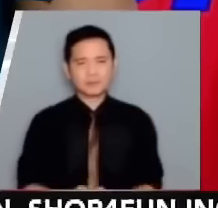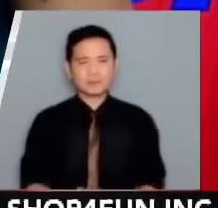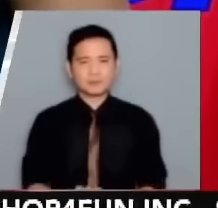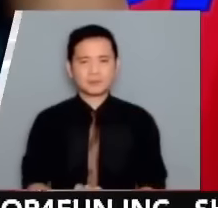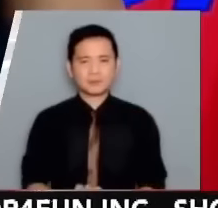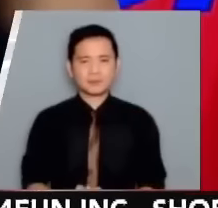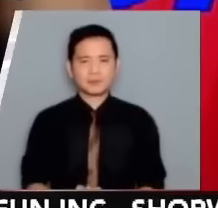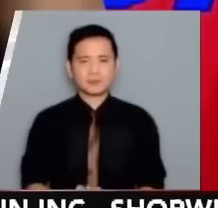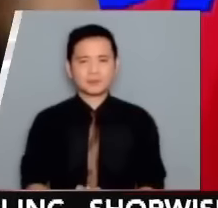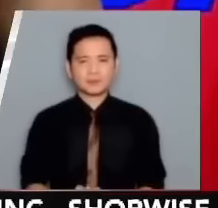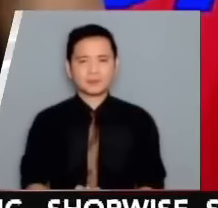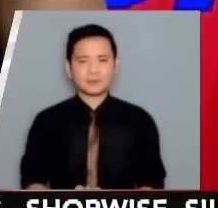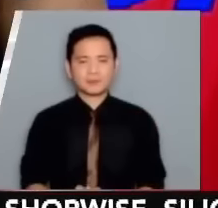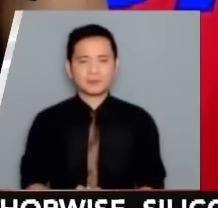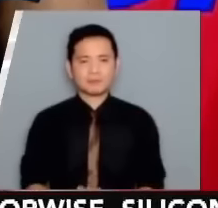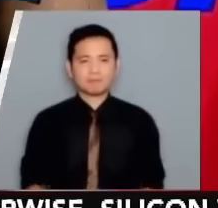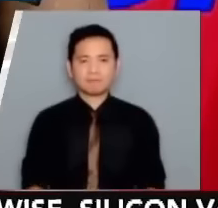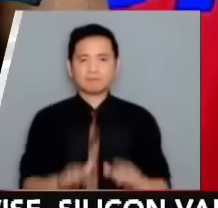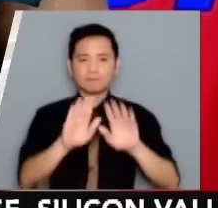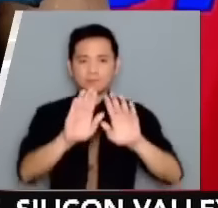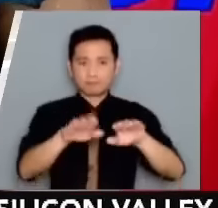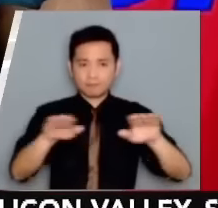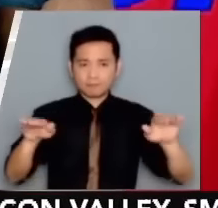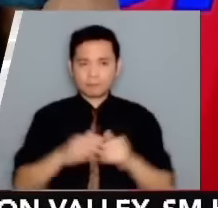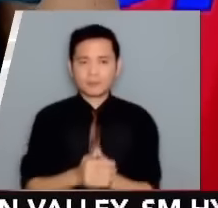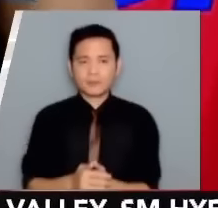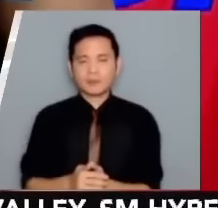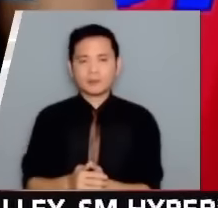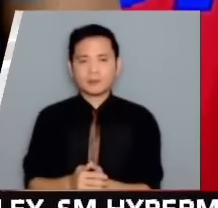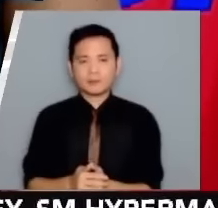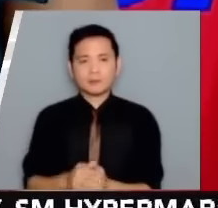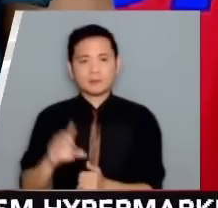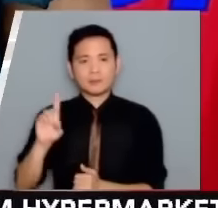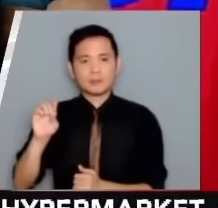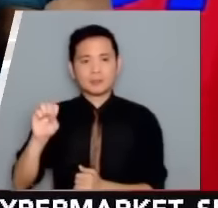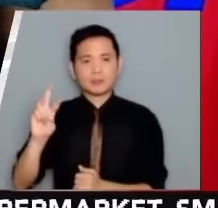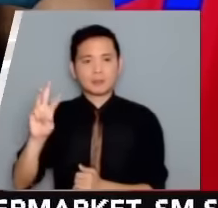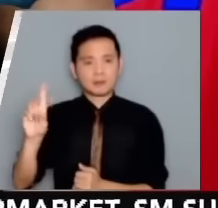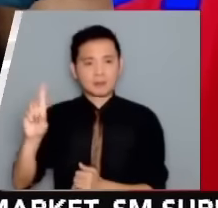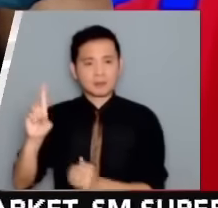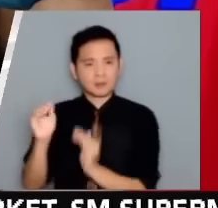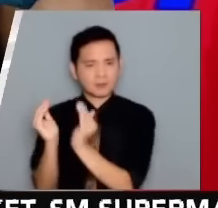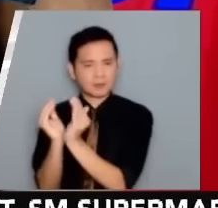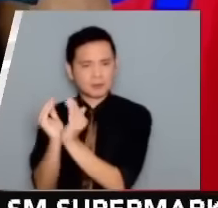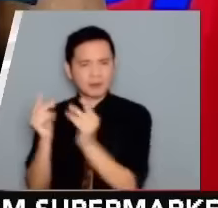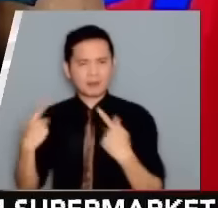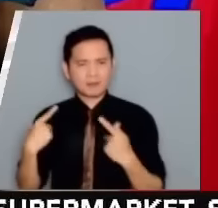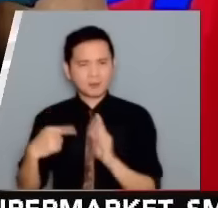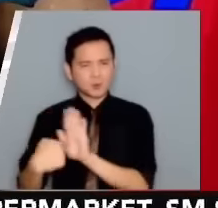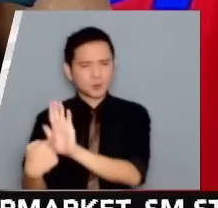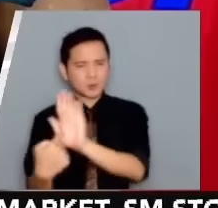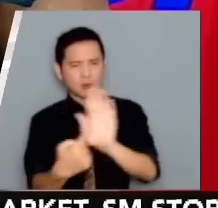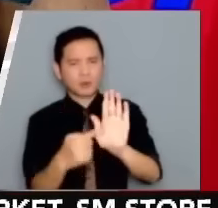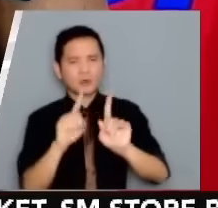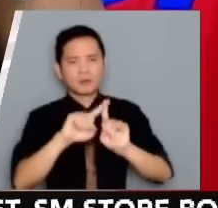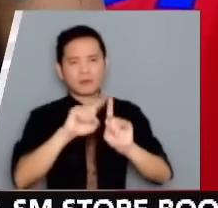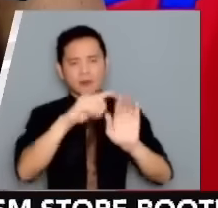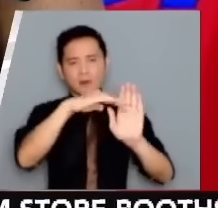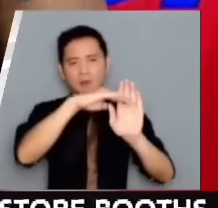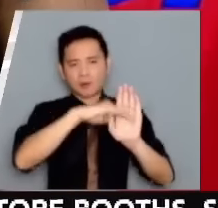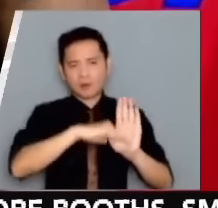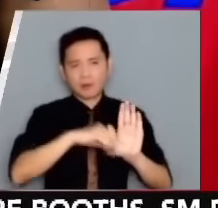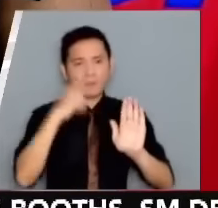inilabas na ng Department of Social welfare and development ang guidelines sa pagpapatupad ng programa para sa teenage